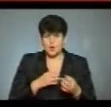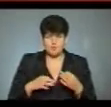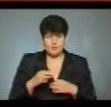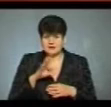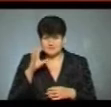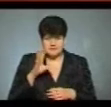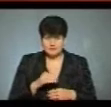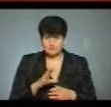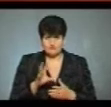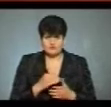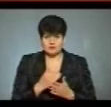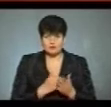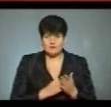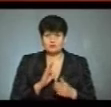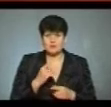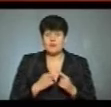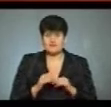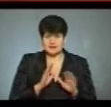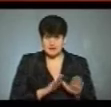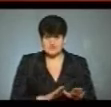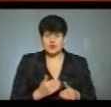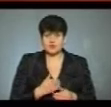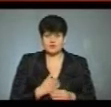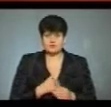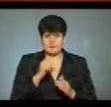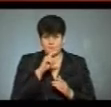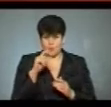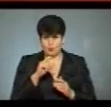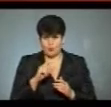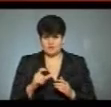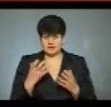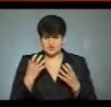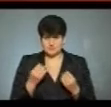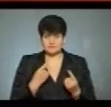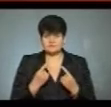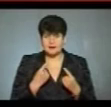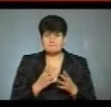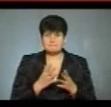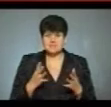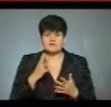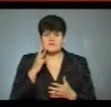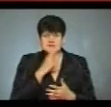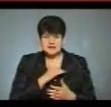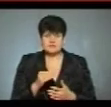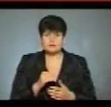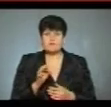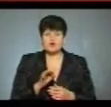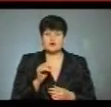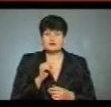все в рамках однієї програми, будемо до нього повертатися. Я хочу, щоб ми по пунктах ще деяких пройшлися, аби більше встигнули про те,